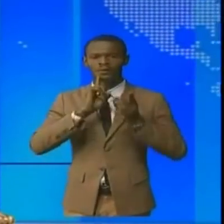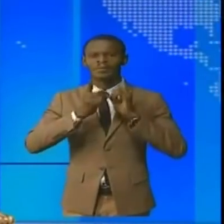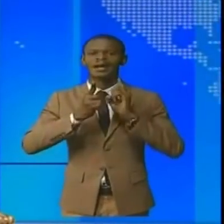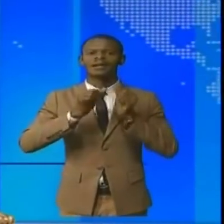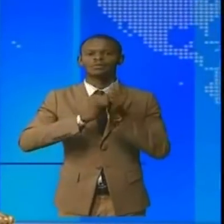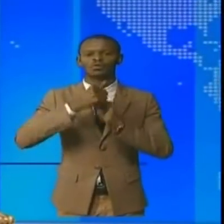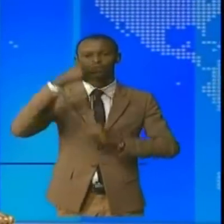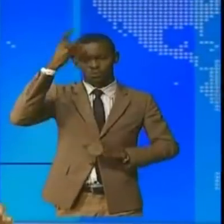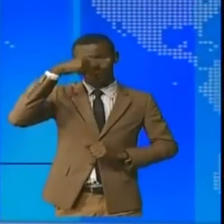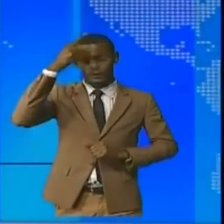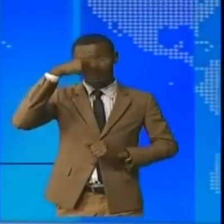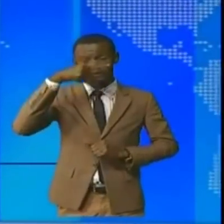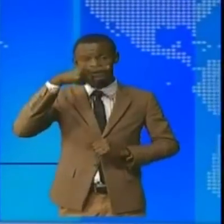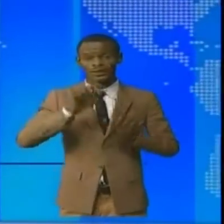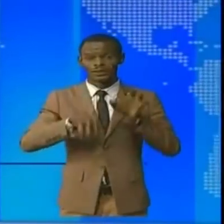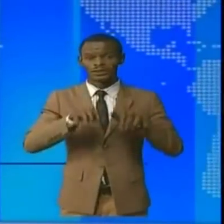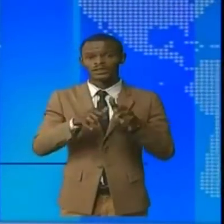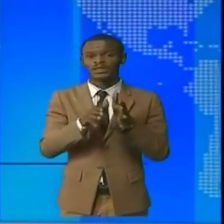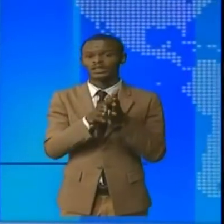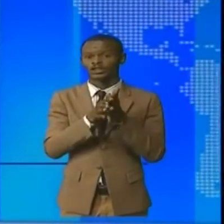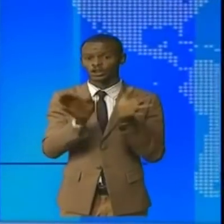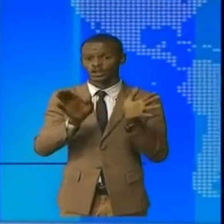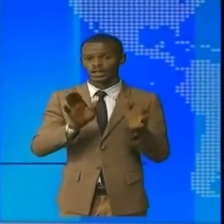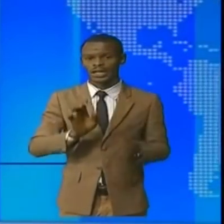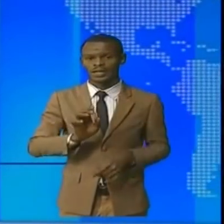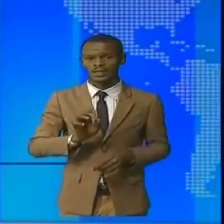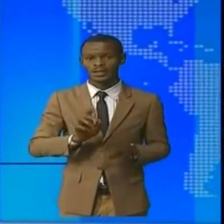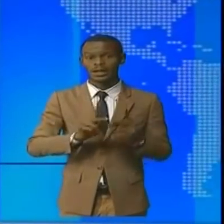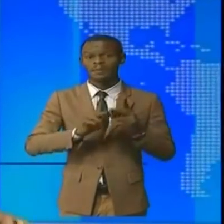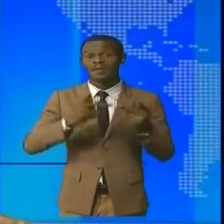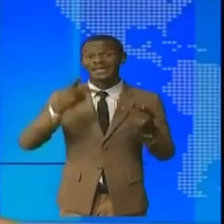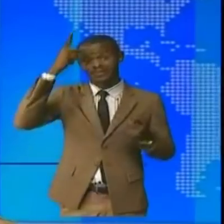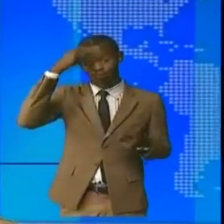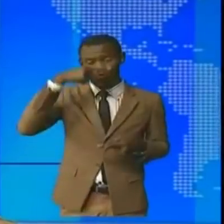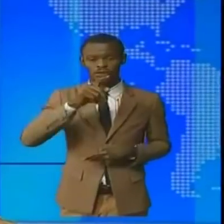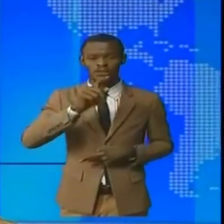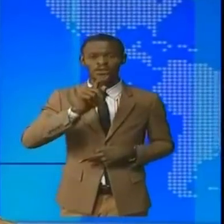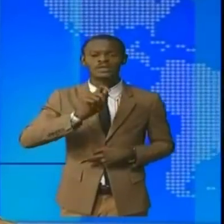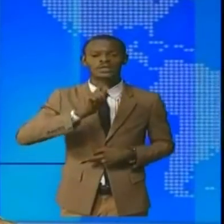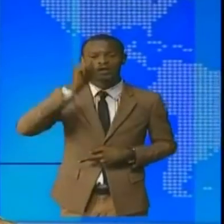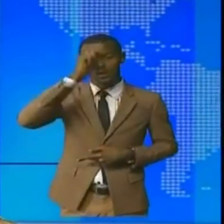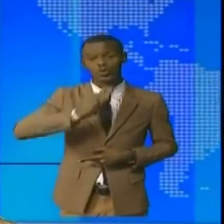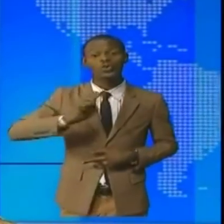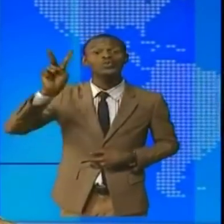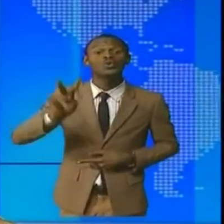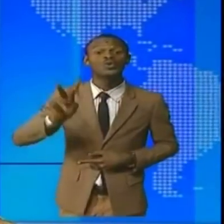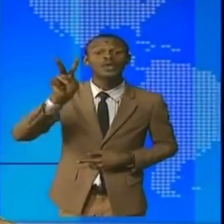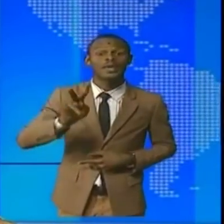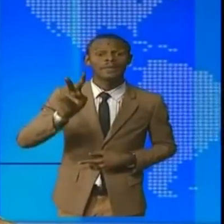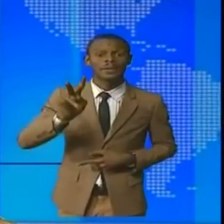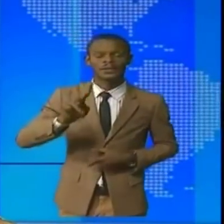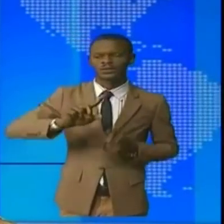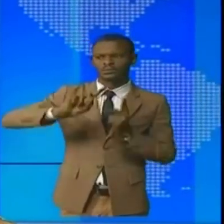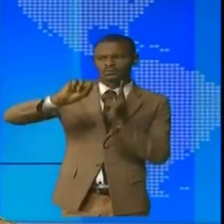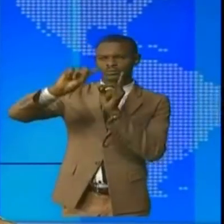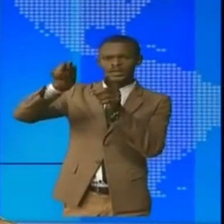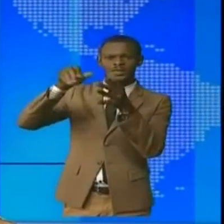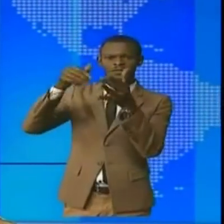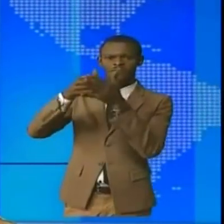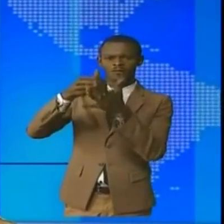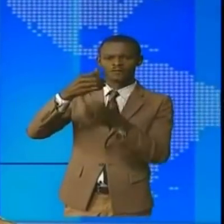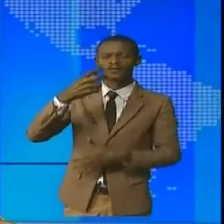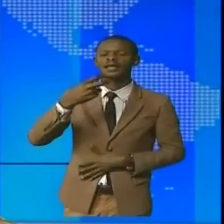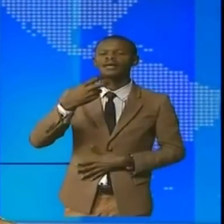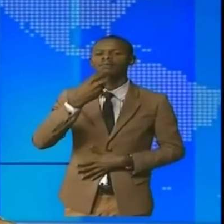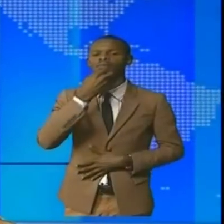la démocratie et le progrès social, UDPS, Augustin Kabuya, est arrivé hier à Mbujimayi, province du Kasaï-Oriental. Notre envoyé spécial sur